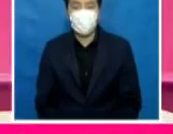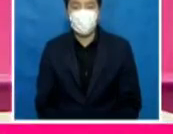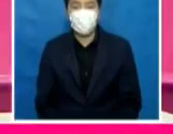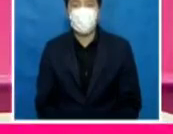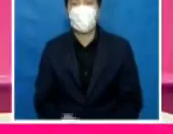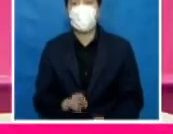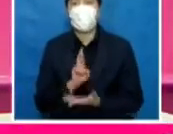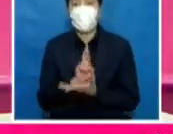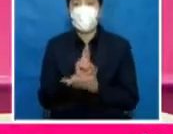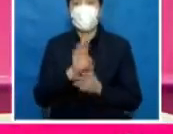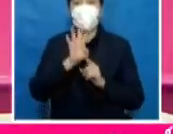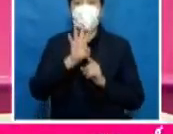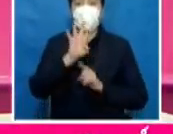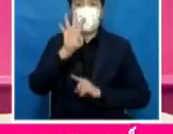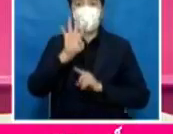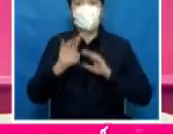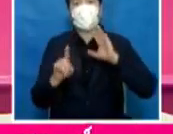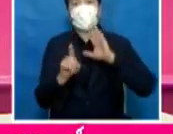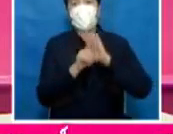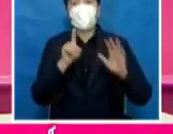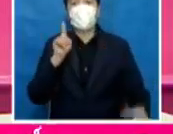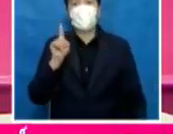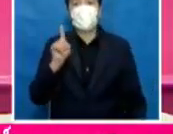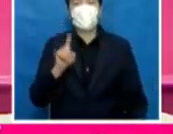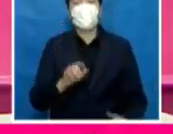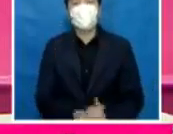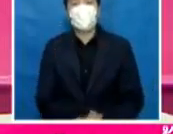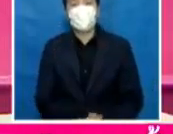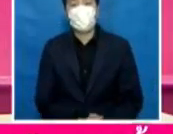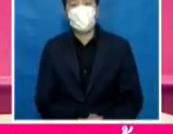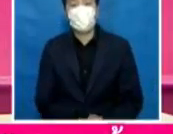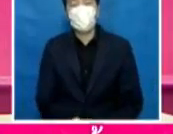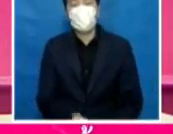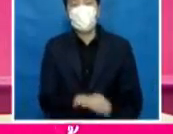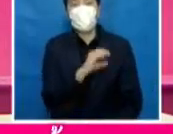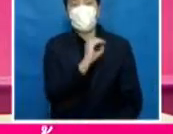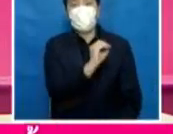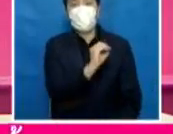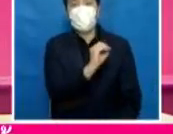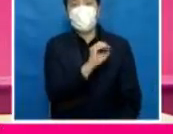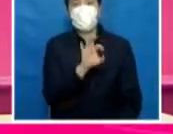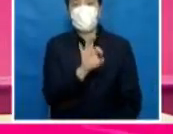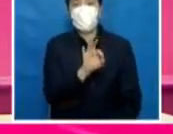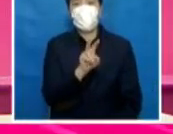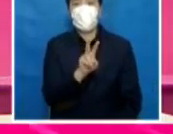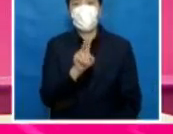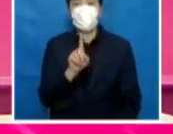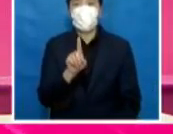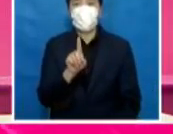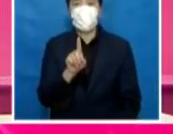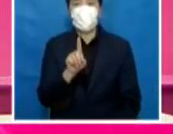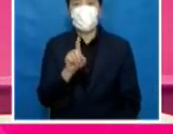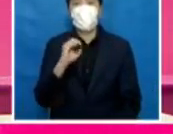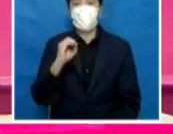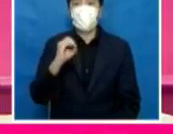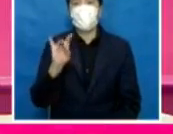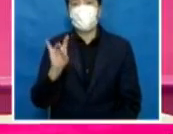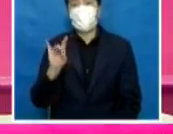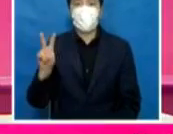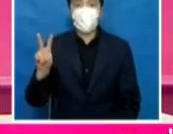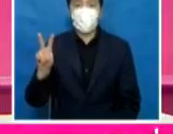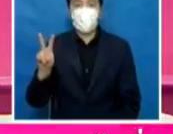อันดับที่4หมุนครั้งที่1เลขที่ออก0 921